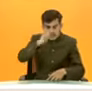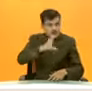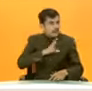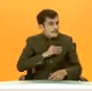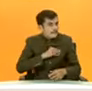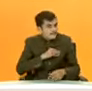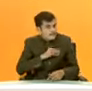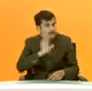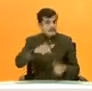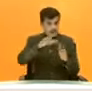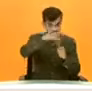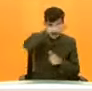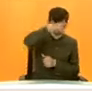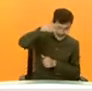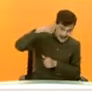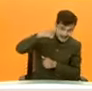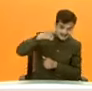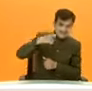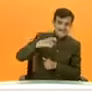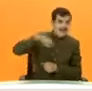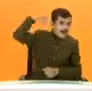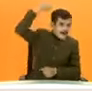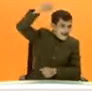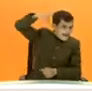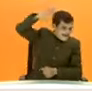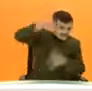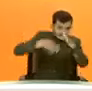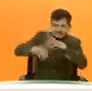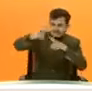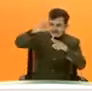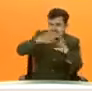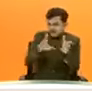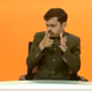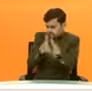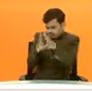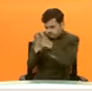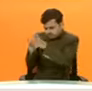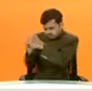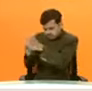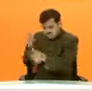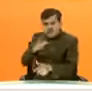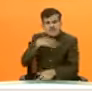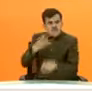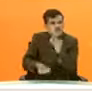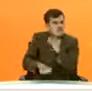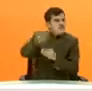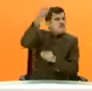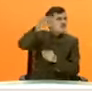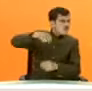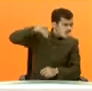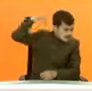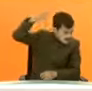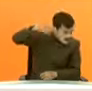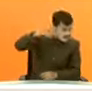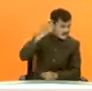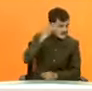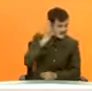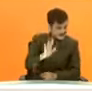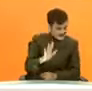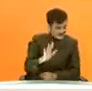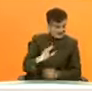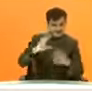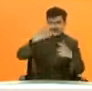में ही जलियांवाला बाग नरसंहार हुआ था। पंजाब की धरती पर